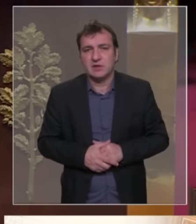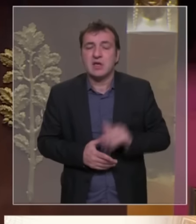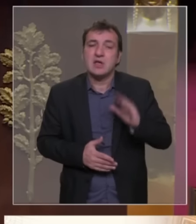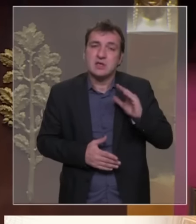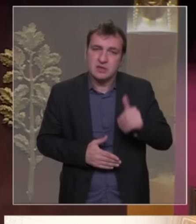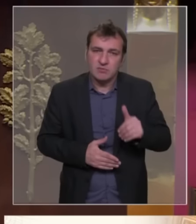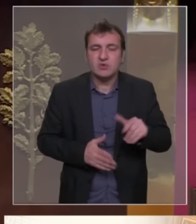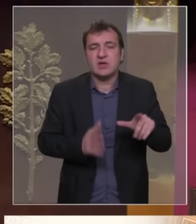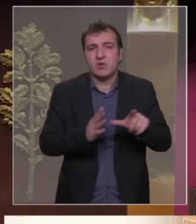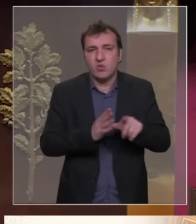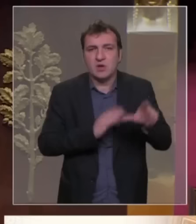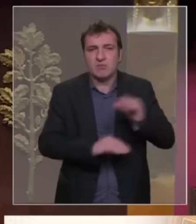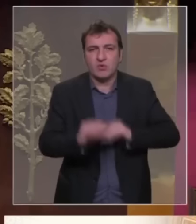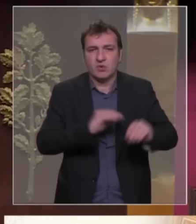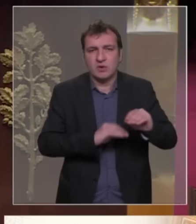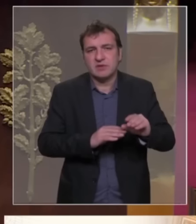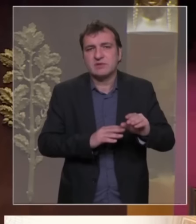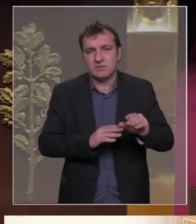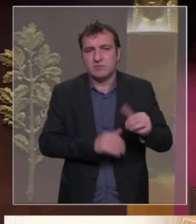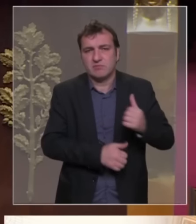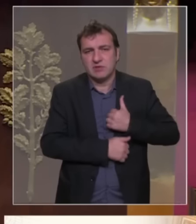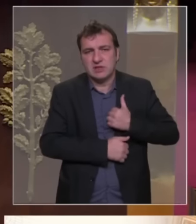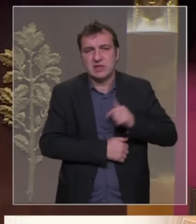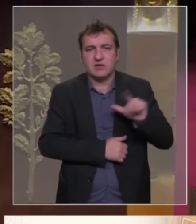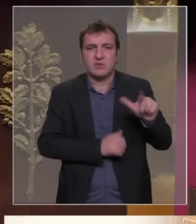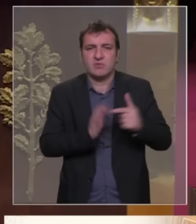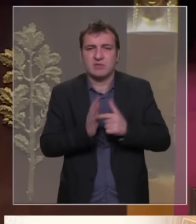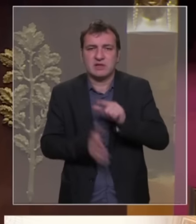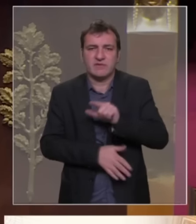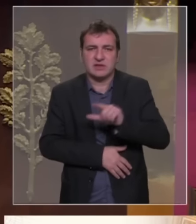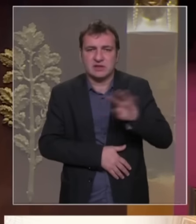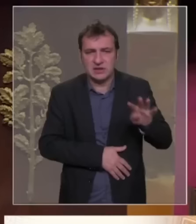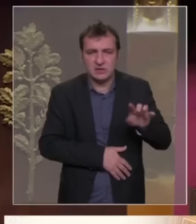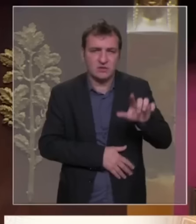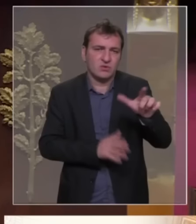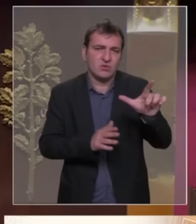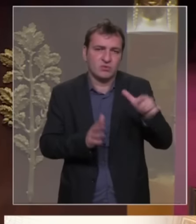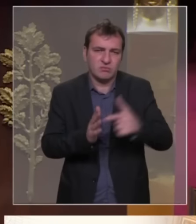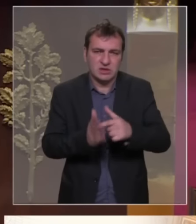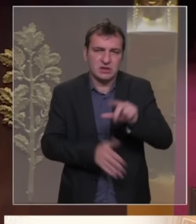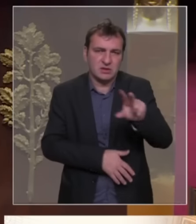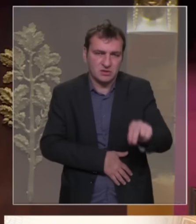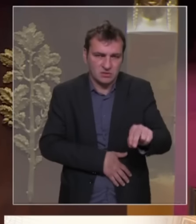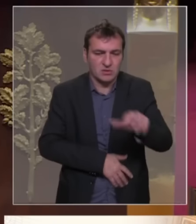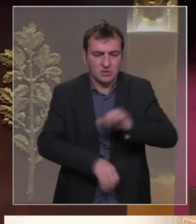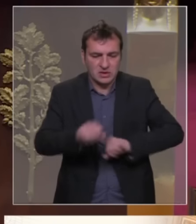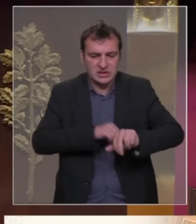programmation militaire pour les années 2024-2030 que nous mettrons en œuvre.